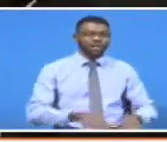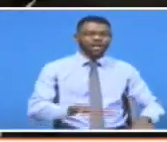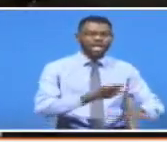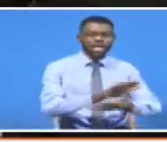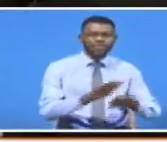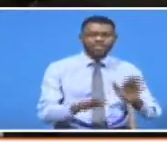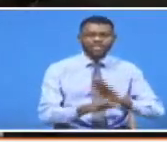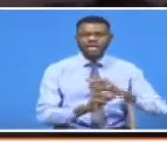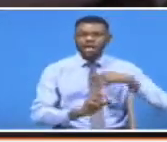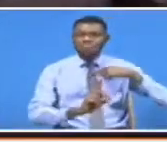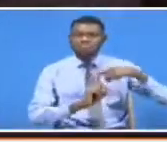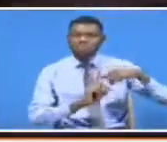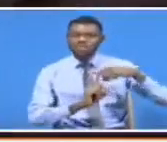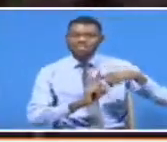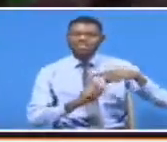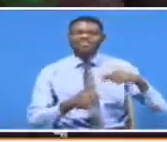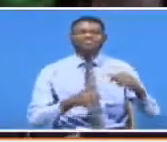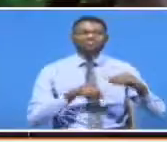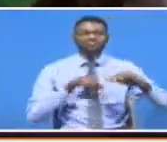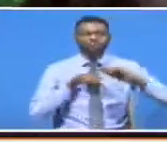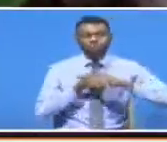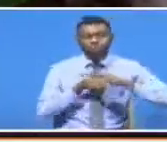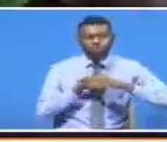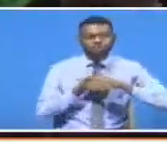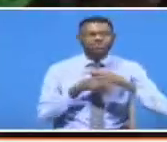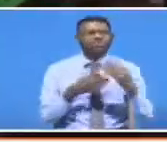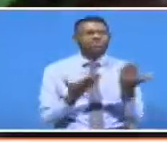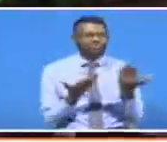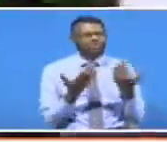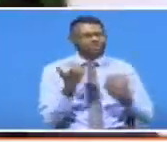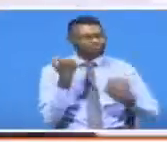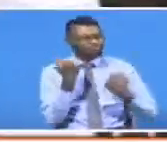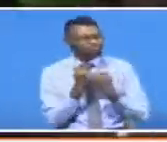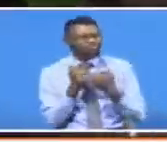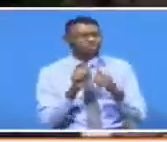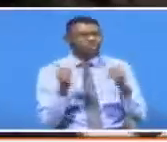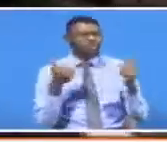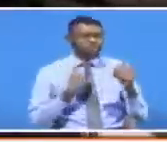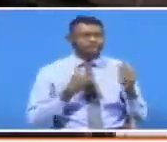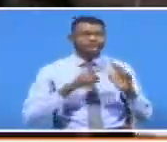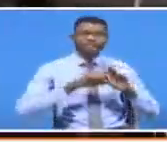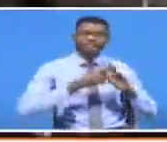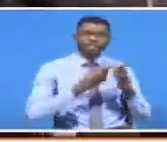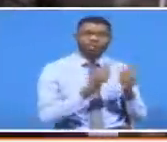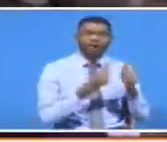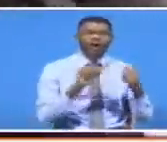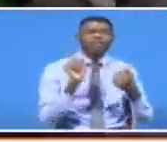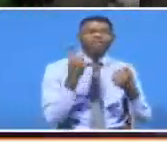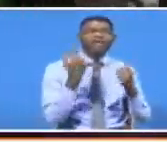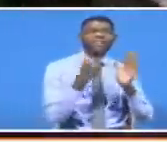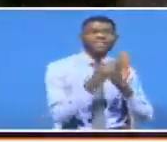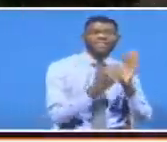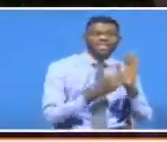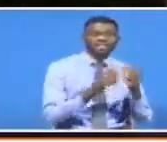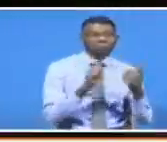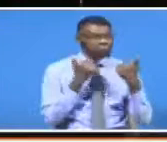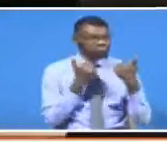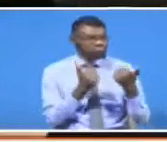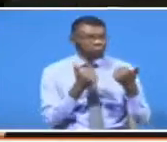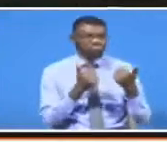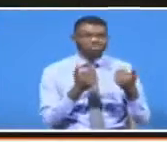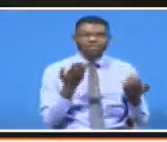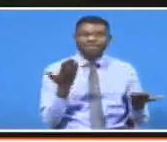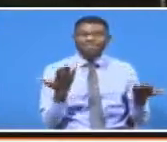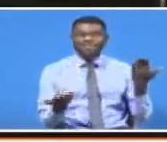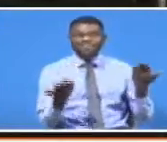poa. Na dedicate ya hizi goals na wamekuwa kini support sana. Nimeanza season vipoa, first leg imekuwa poa. Sasa naweza sema